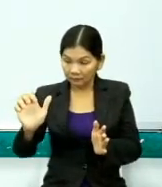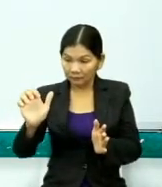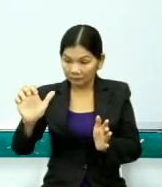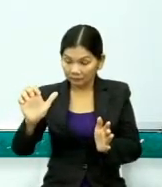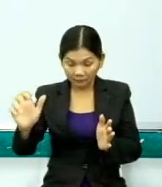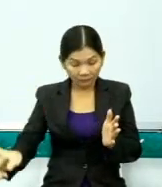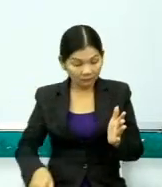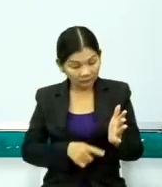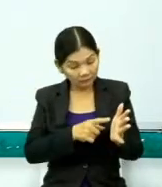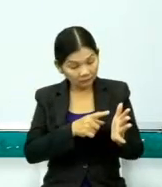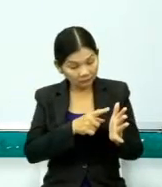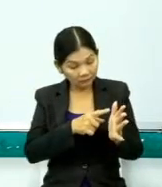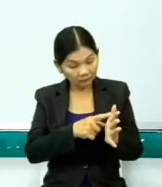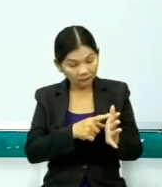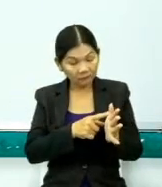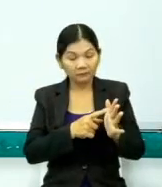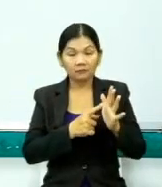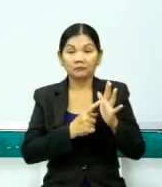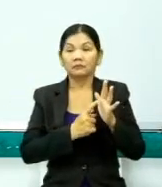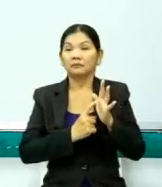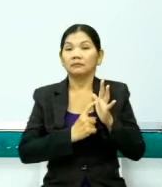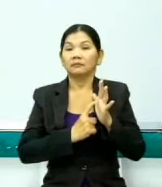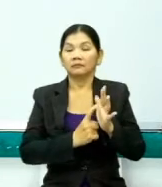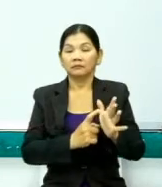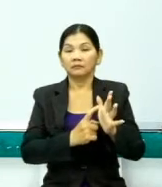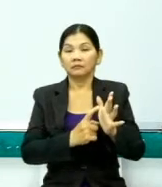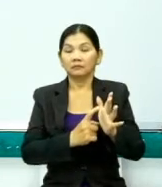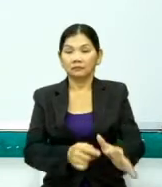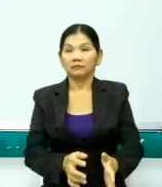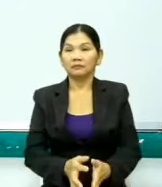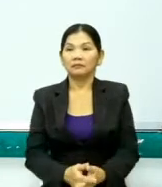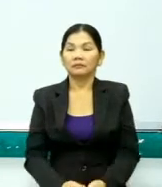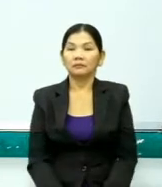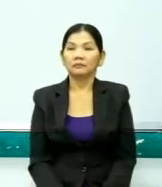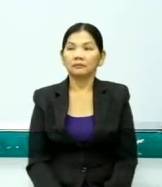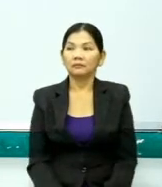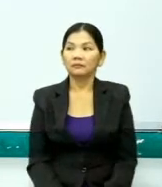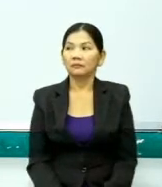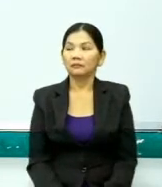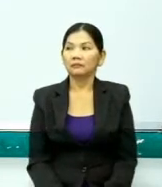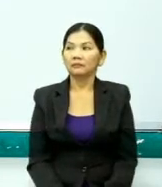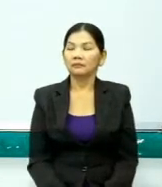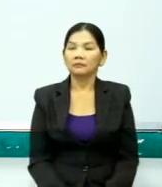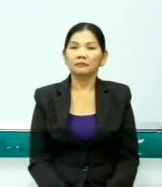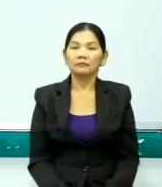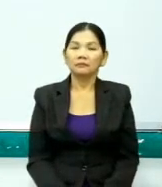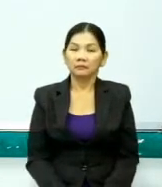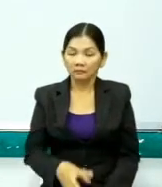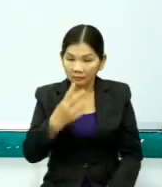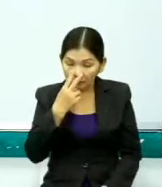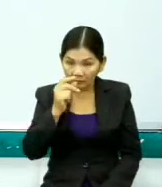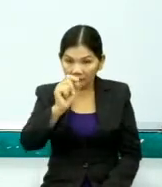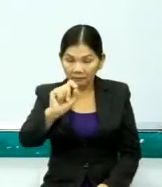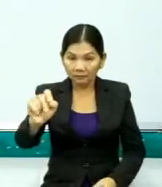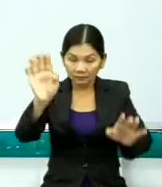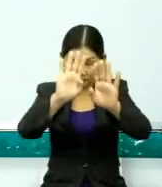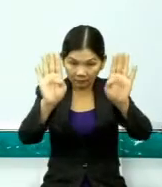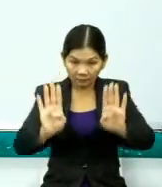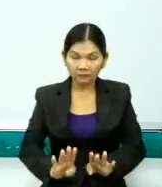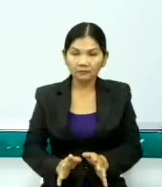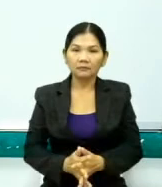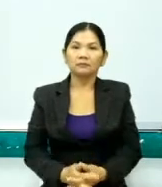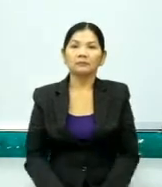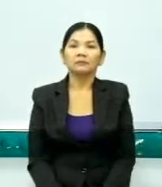sò chó nắng sra ấy chà là con muỗi nè kêu sao xe này lực đặc